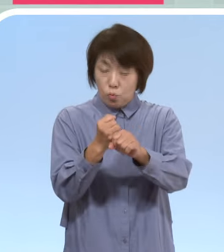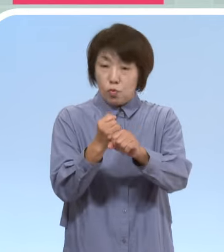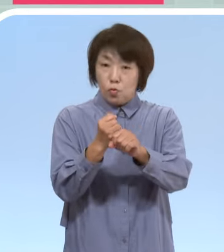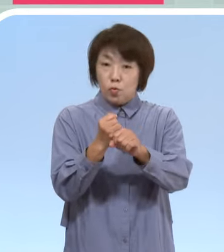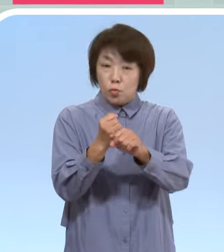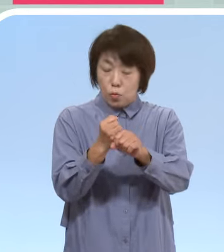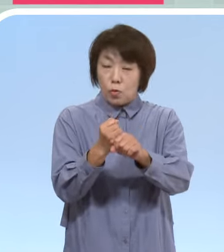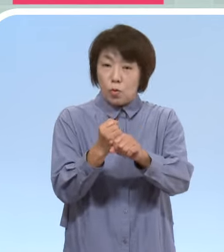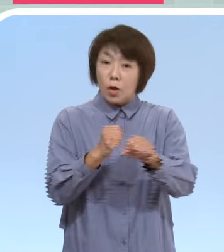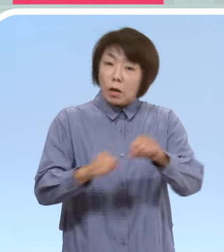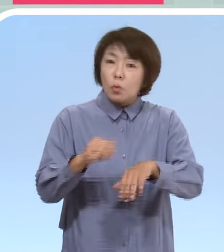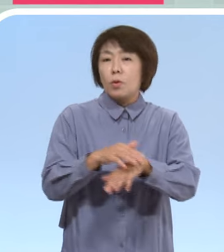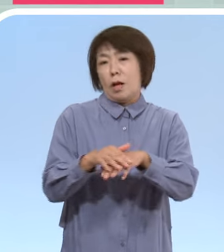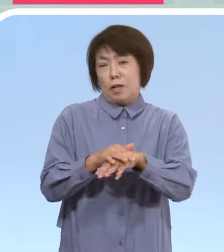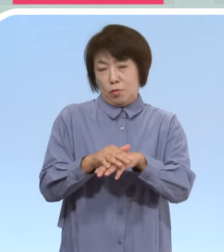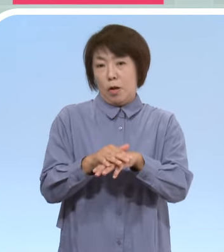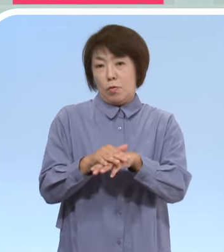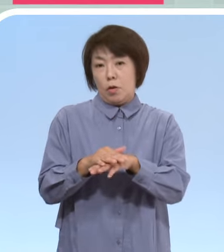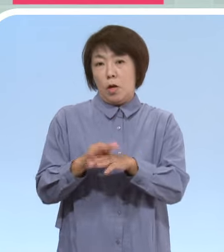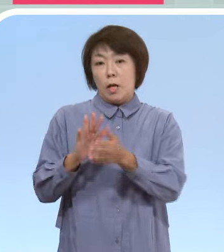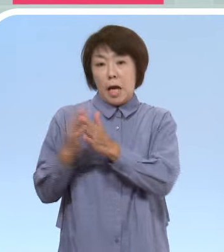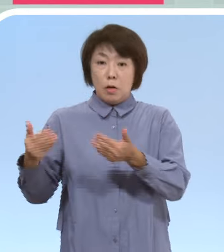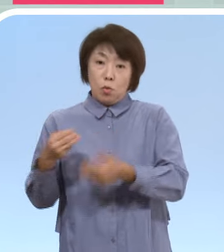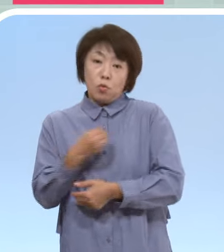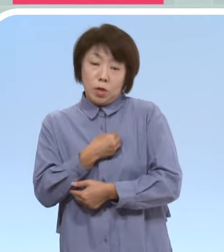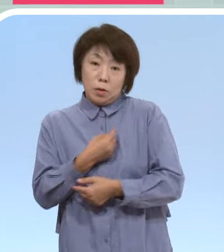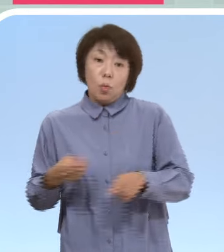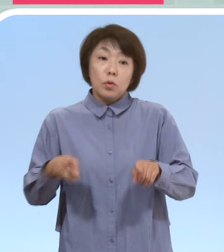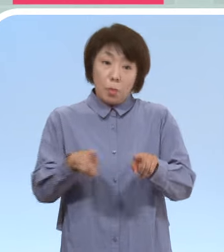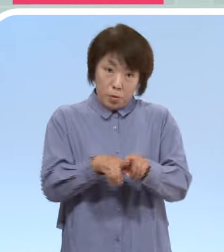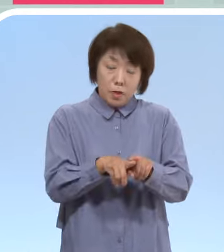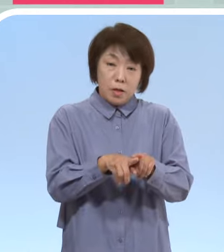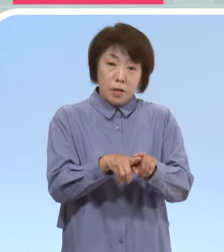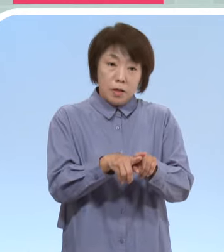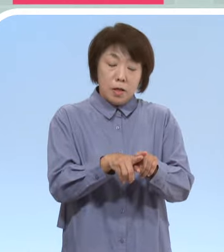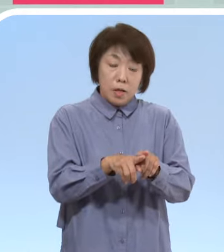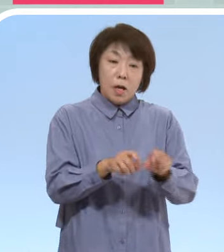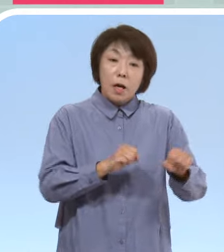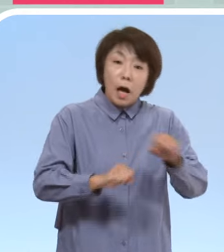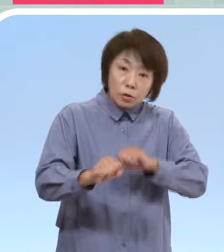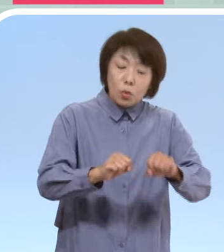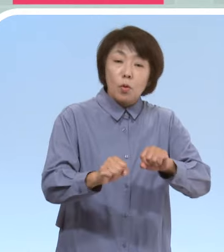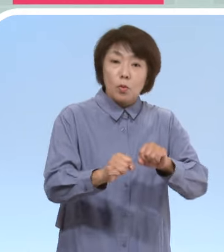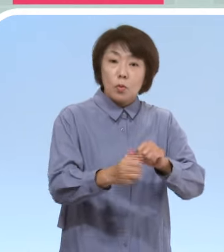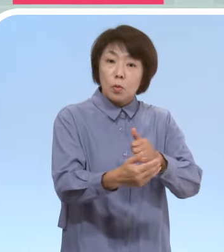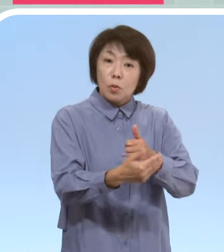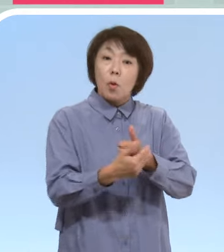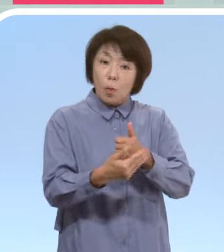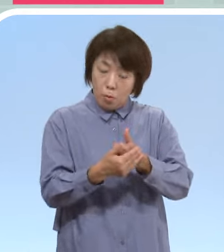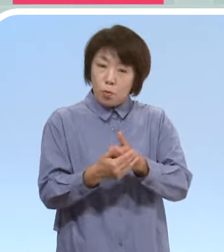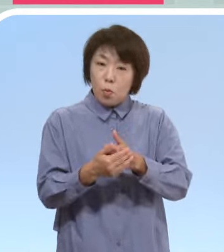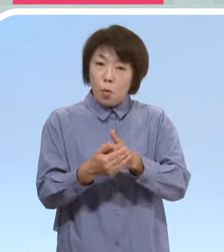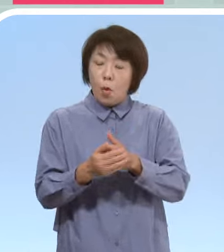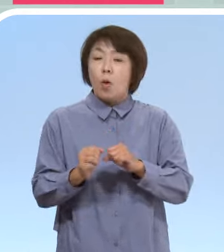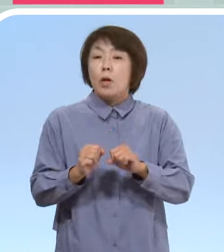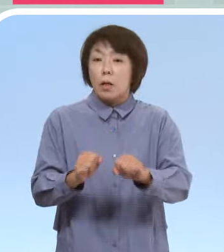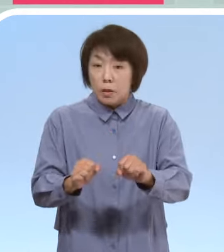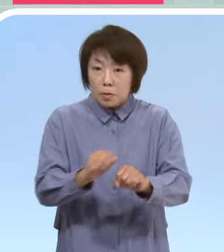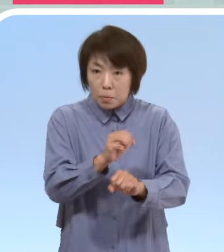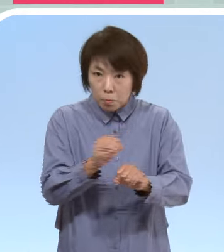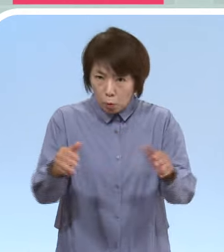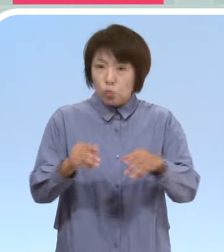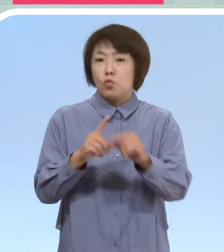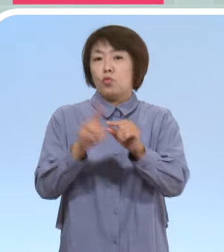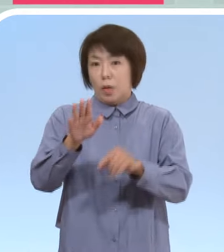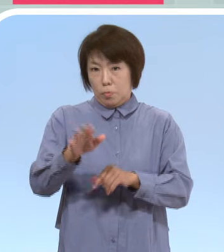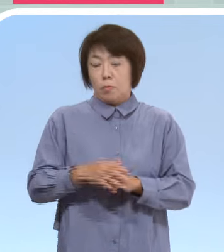り上げていくカルチャーを大切にし、県の職員とともに力を合わせて活動していただく輪を作り広げる取り組みを